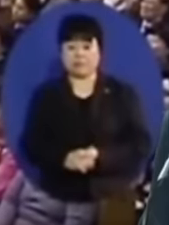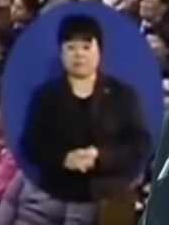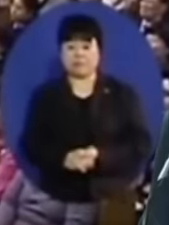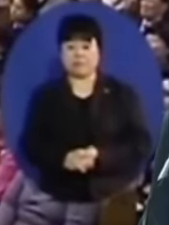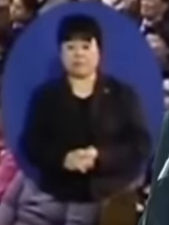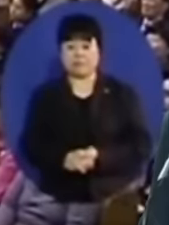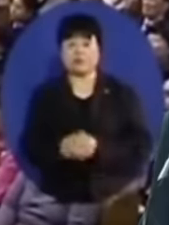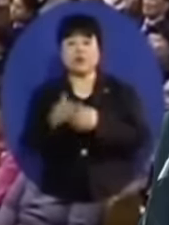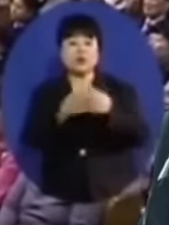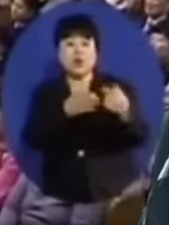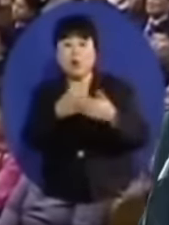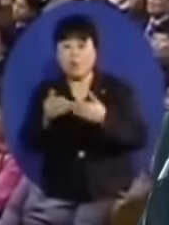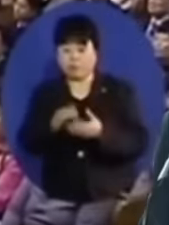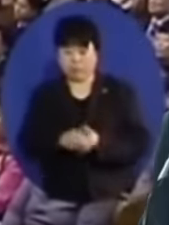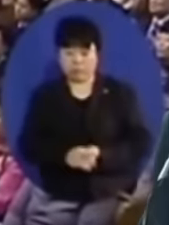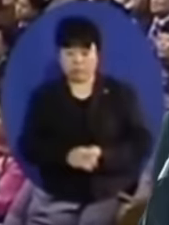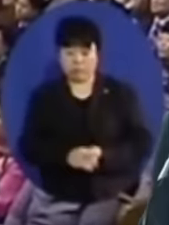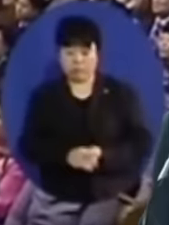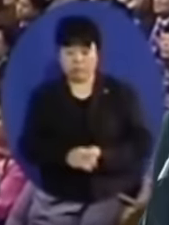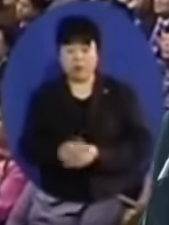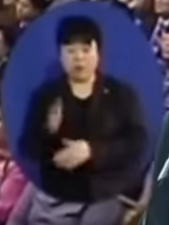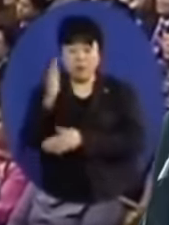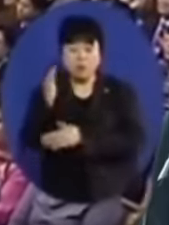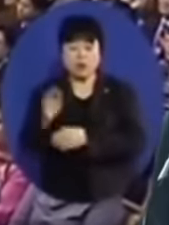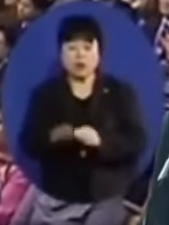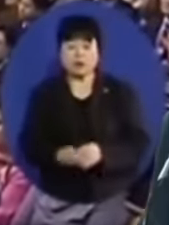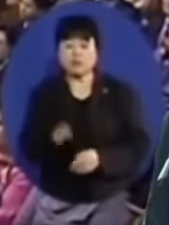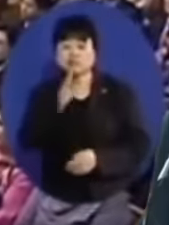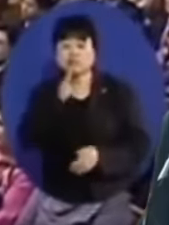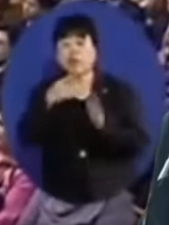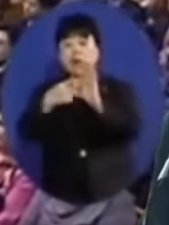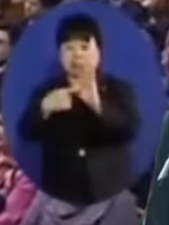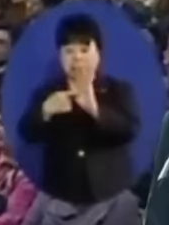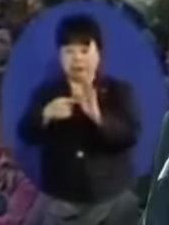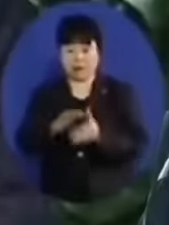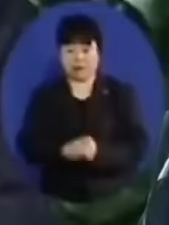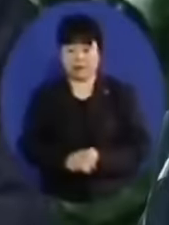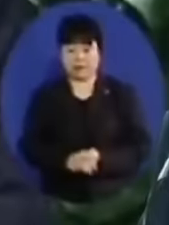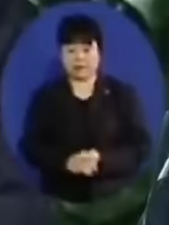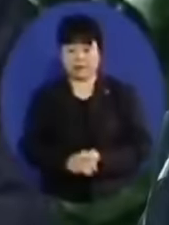이런 것은 목표를 하고 실제로 그런 일이 나타나는데 뭐